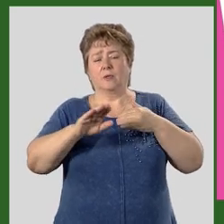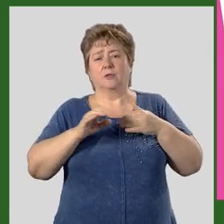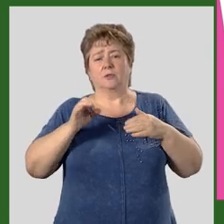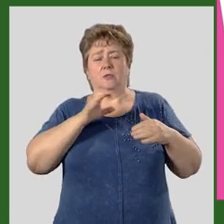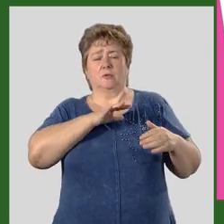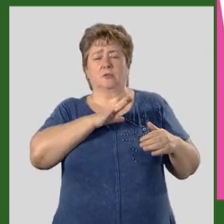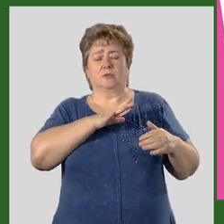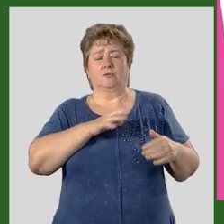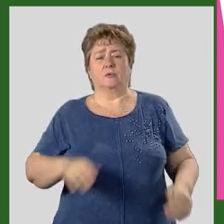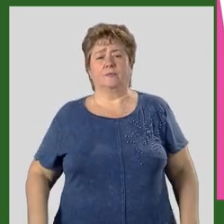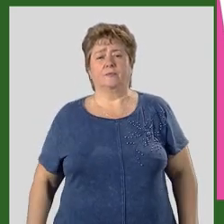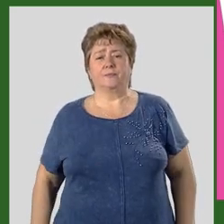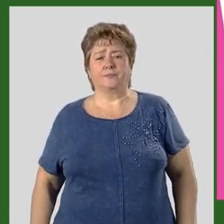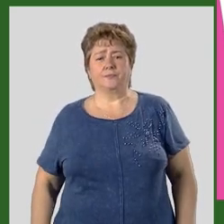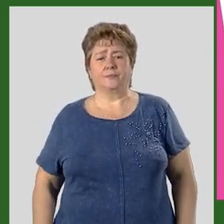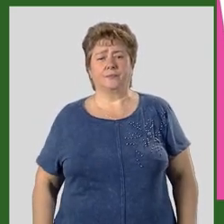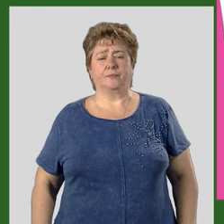озера Иссык-Куль?